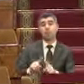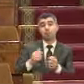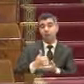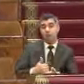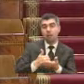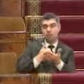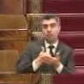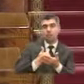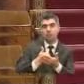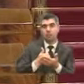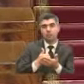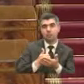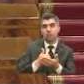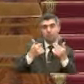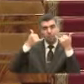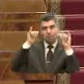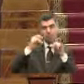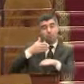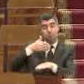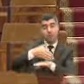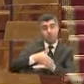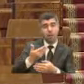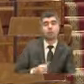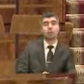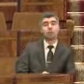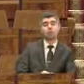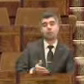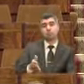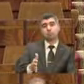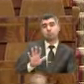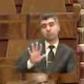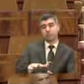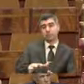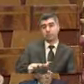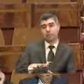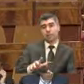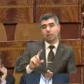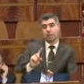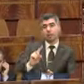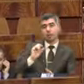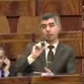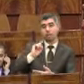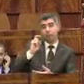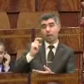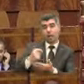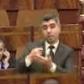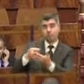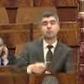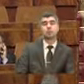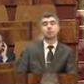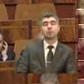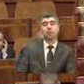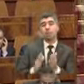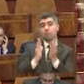الأضحى المحددة في 500 درهم وهي للأسف، وإعانة